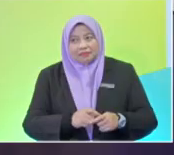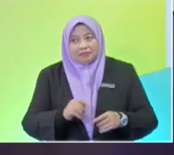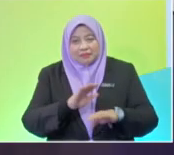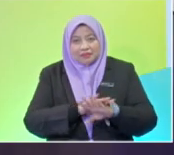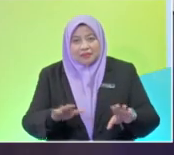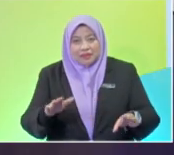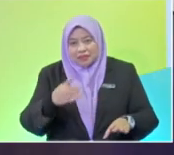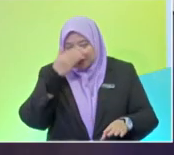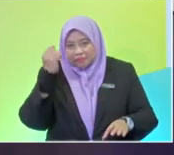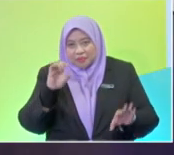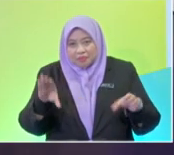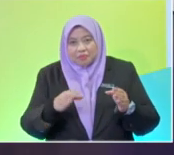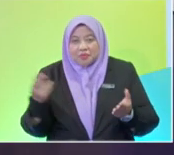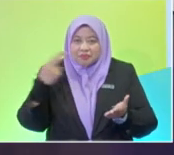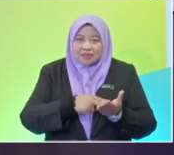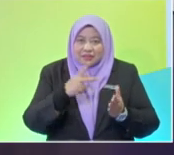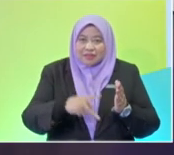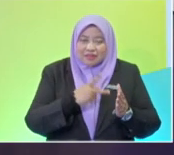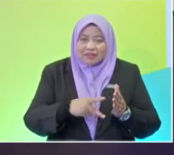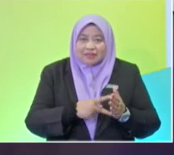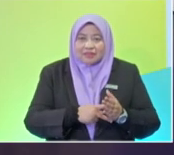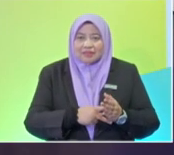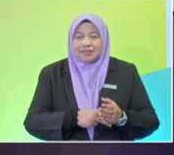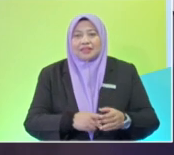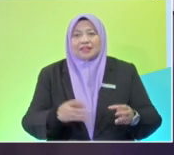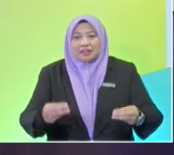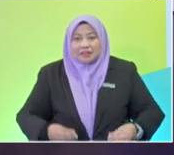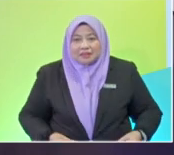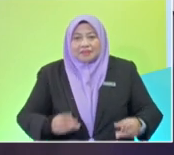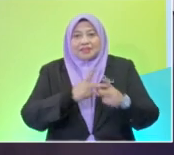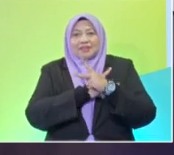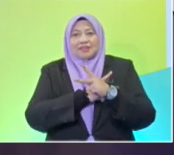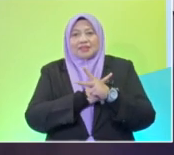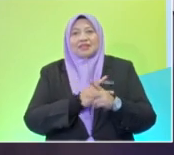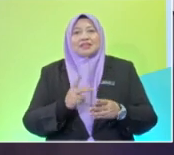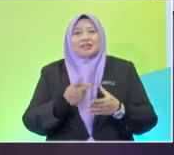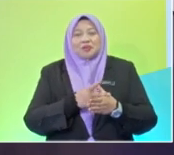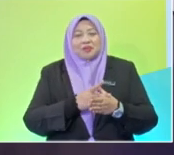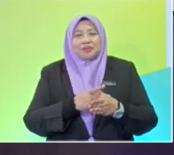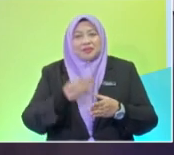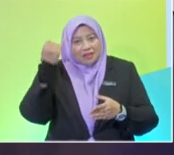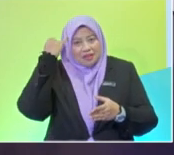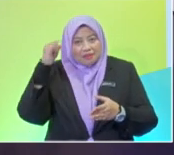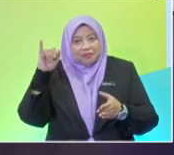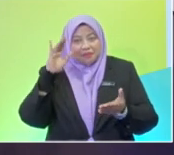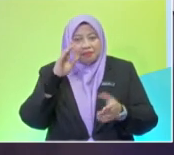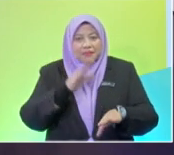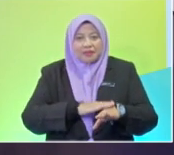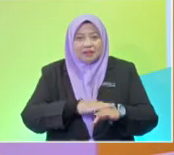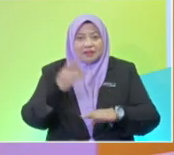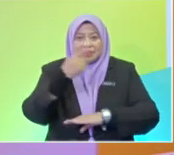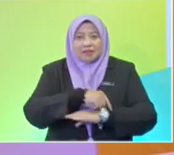ulang kajian hari ini punya kelas sangat menarik Terima Kasih Cikgu karena hari ini remaja kita